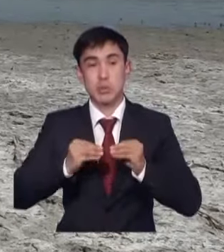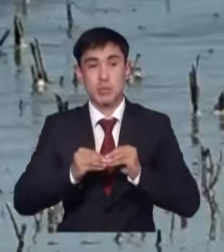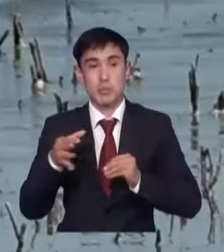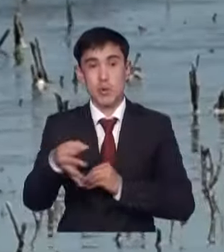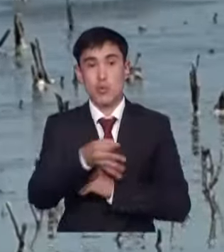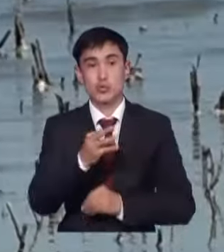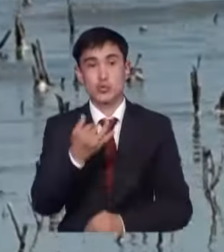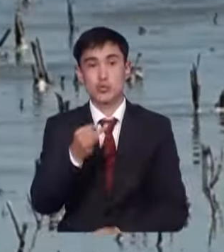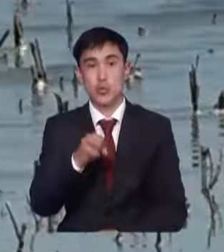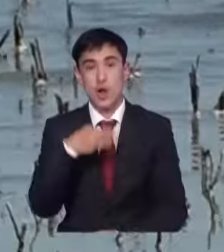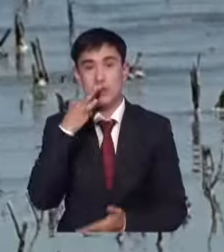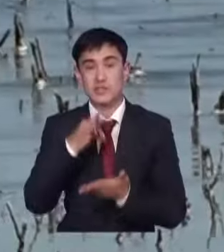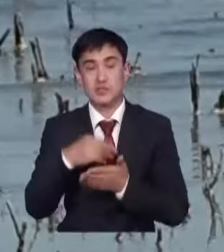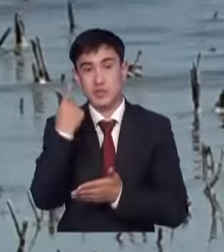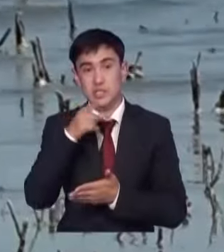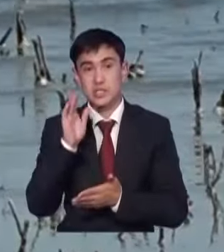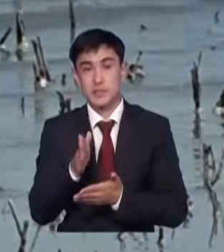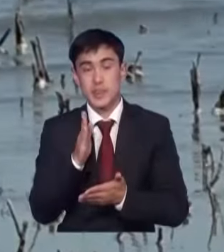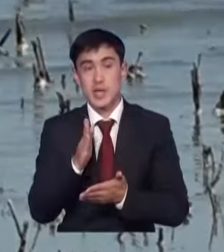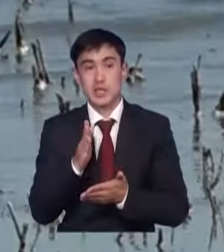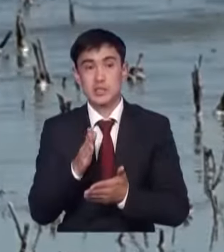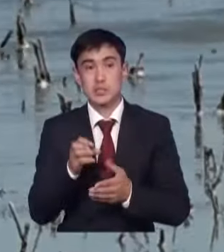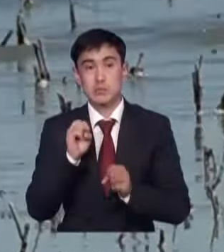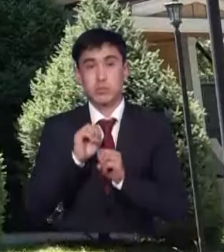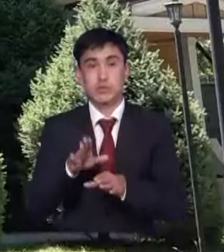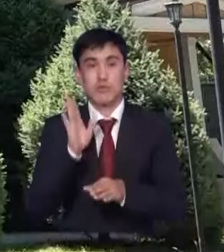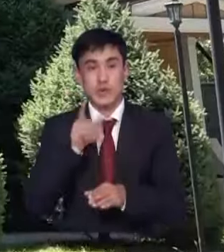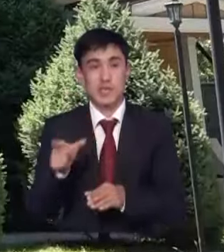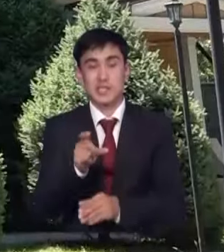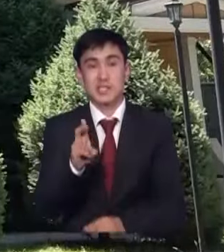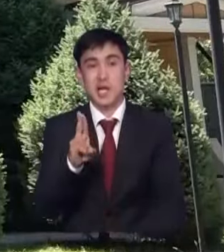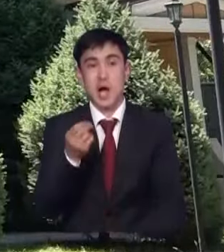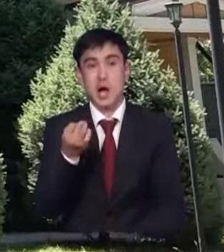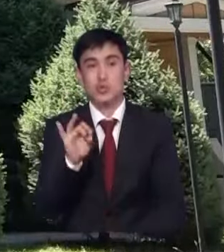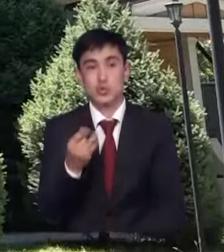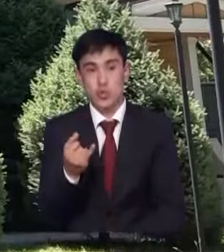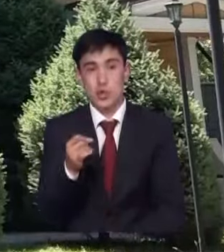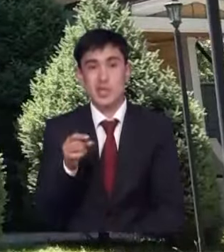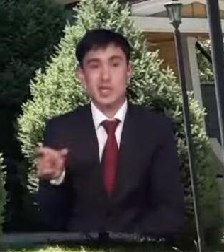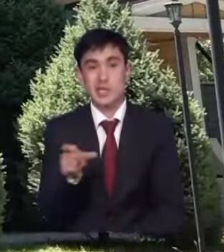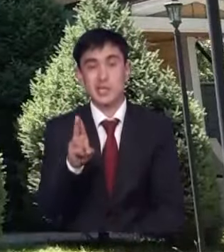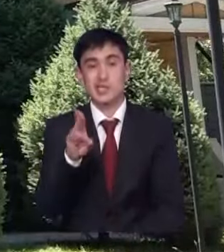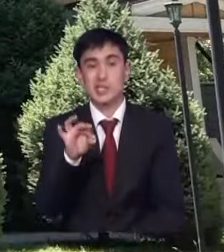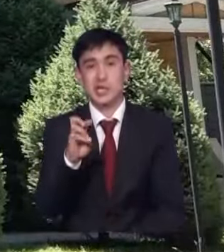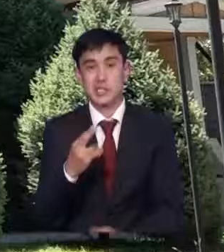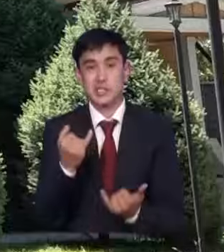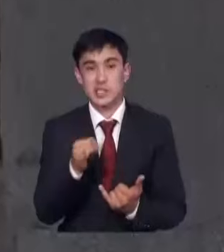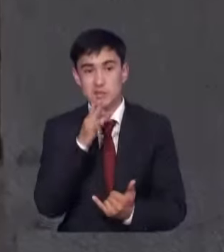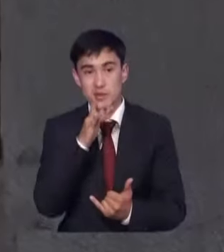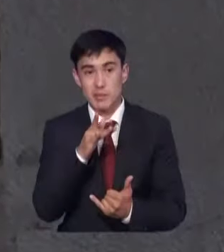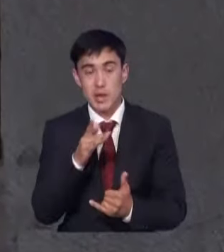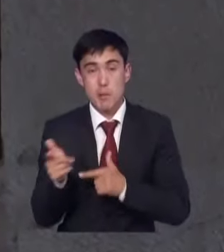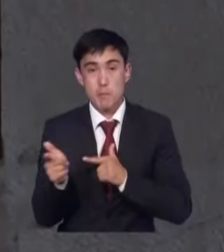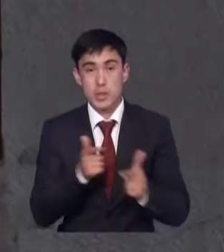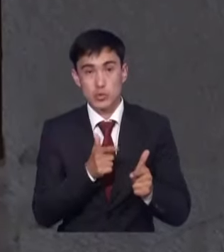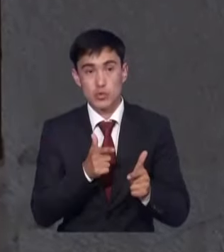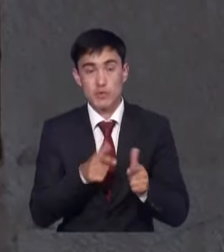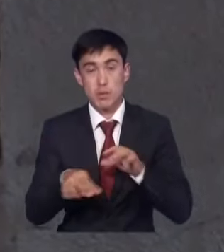озере Ушколь ответственные лица предусмотрели сброс воды из рек Нижней Аксу и реки Кызылагаш. В настоящее время ими даже